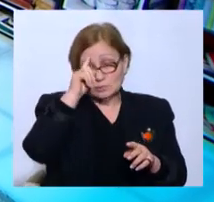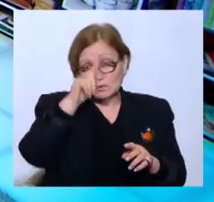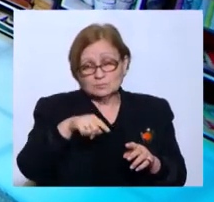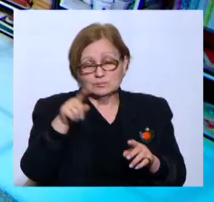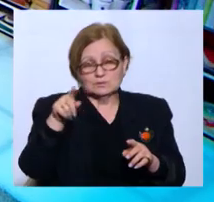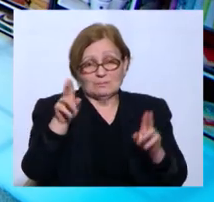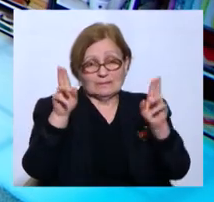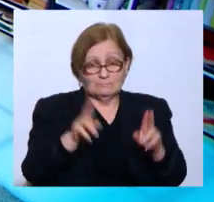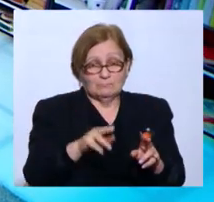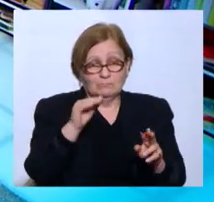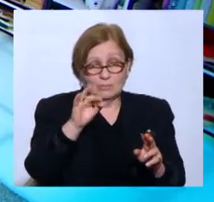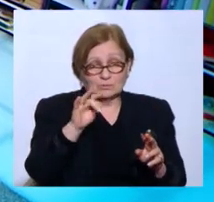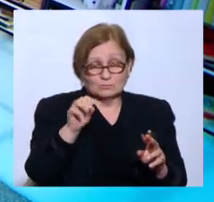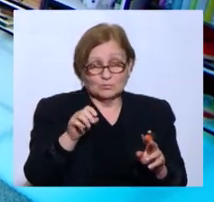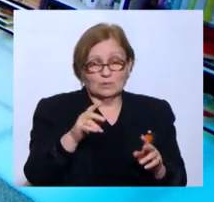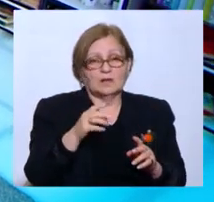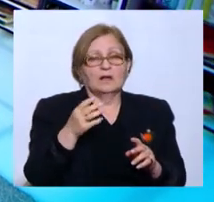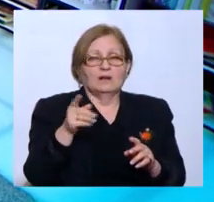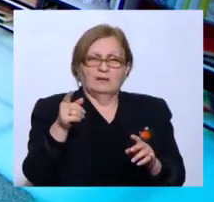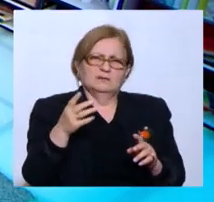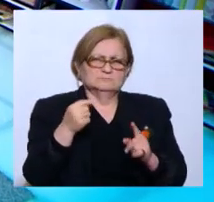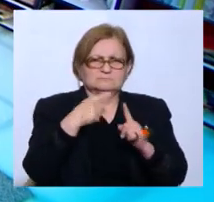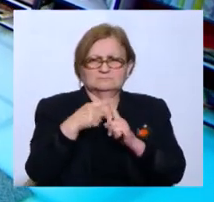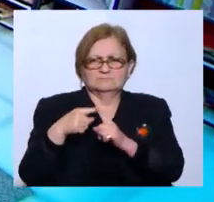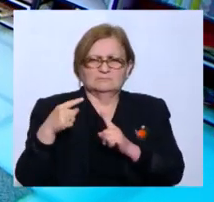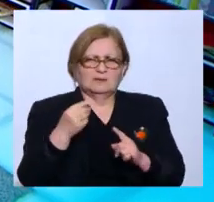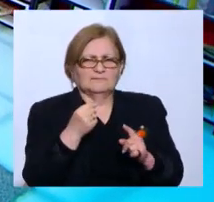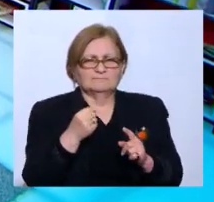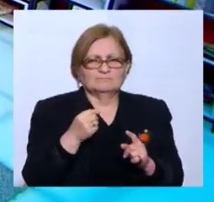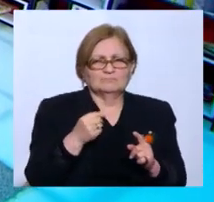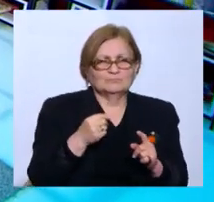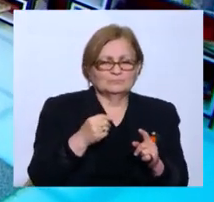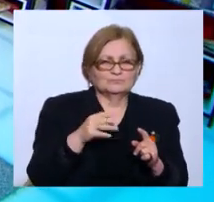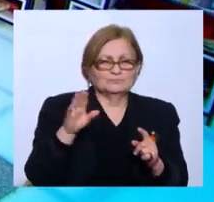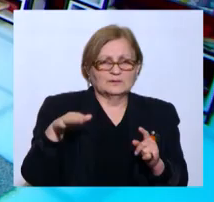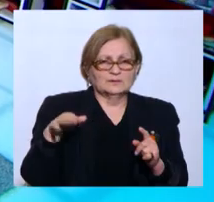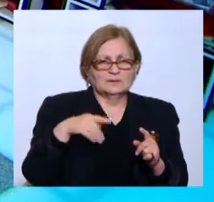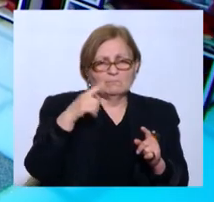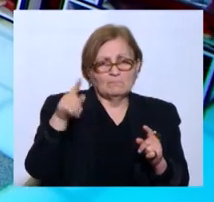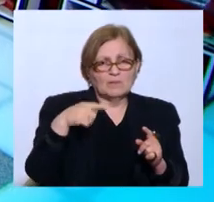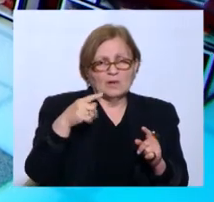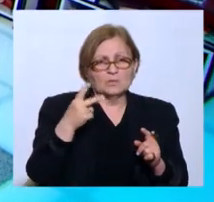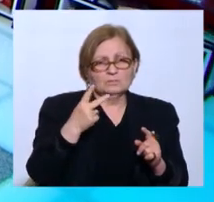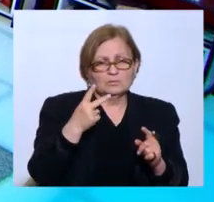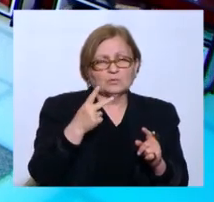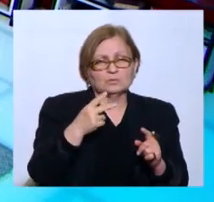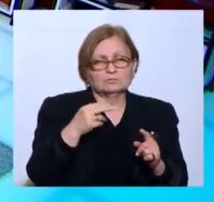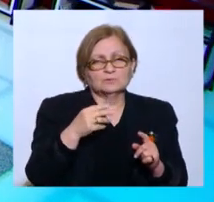გეცოდინებათ, არითმეტიკული ოპერაციები ან შემდეგ მეორე ფორმულის მიღება